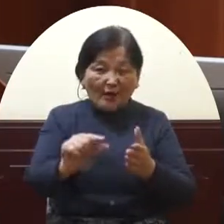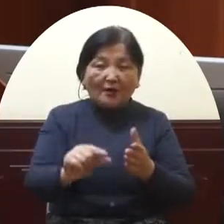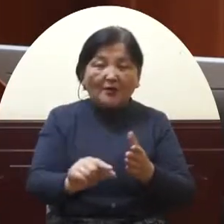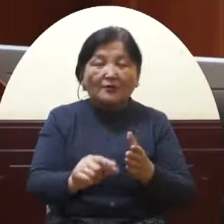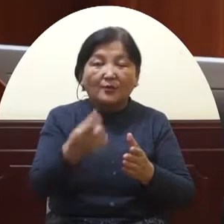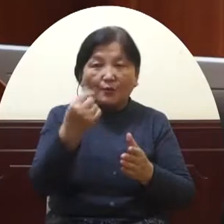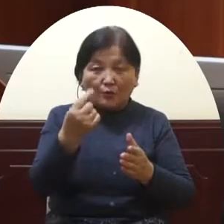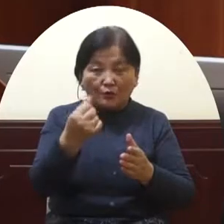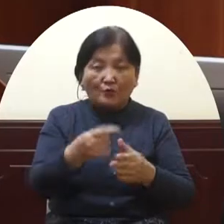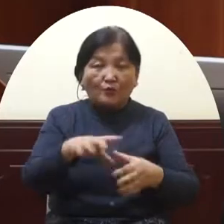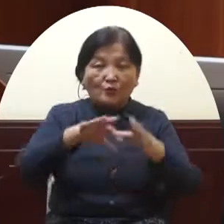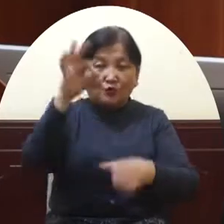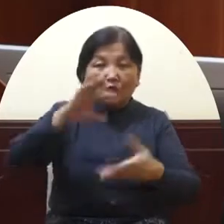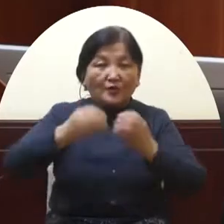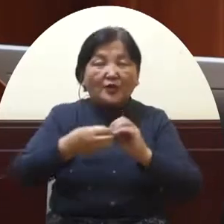бид нар бодох хэрэгтэй.